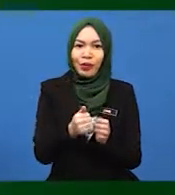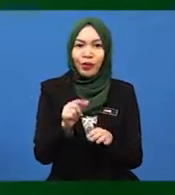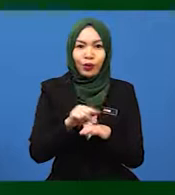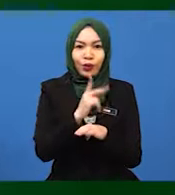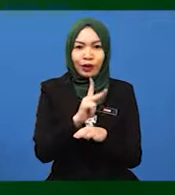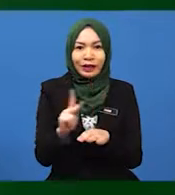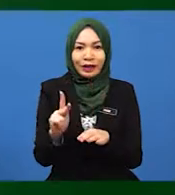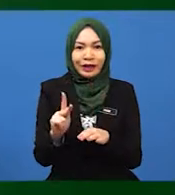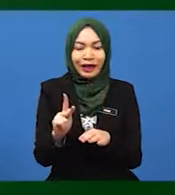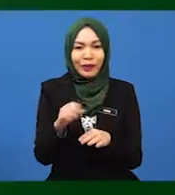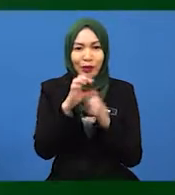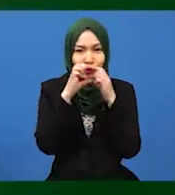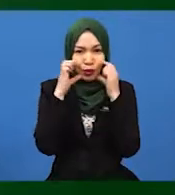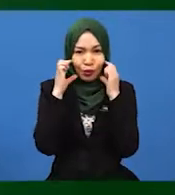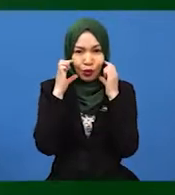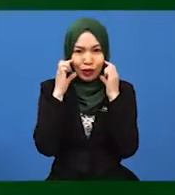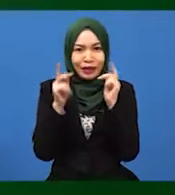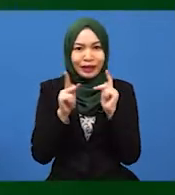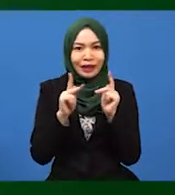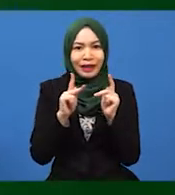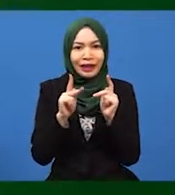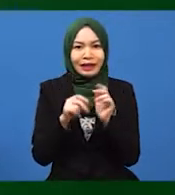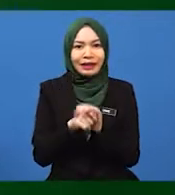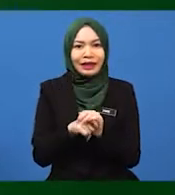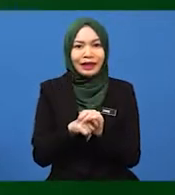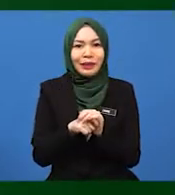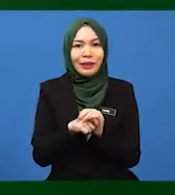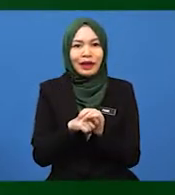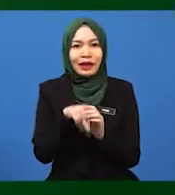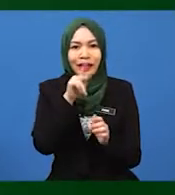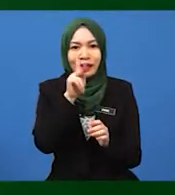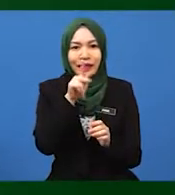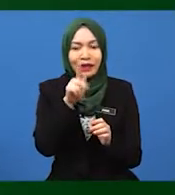minta digunakan dalam ayat permintaan.